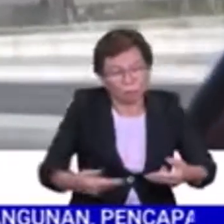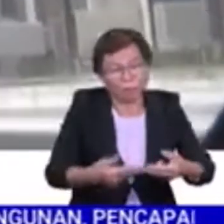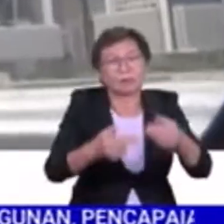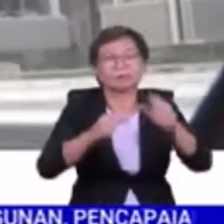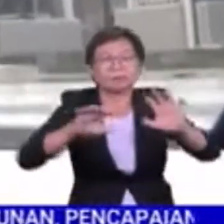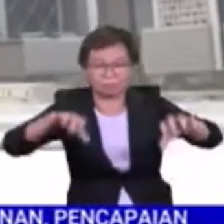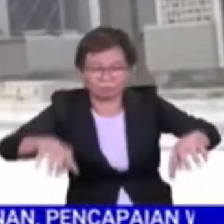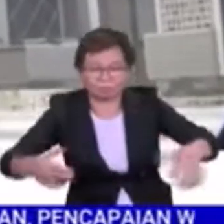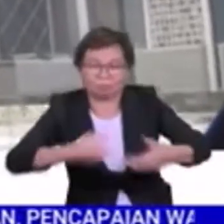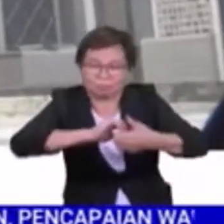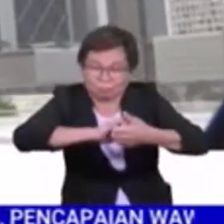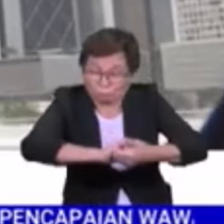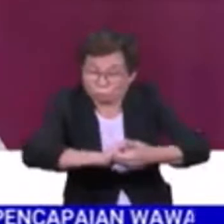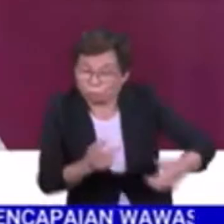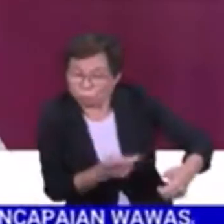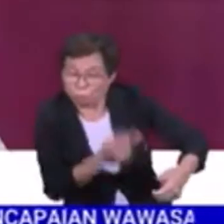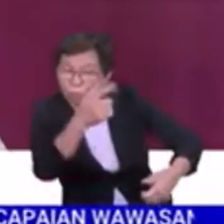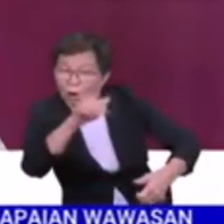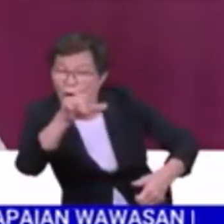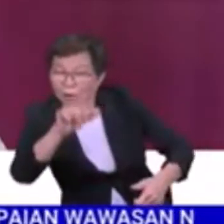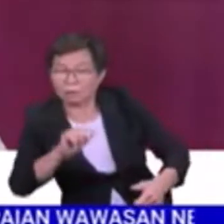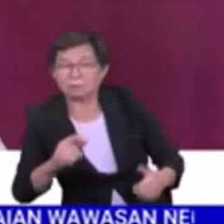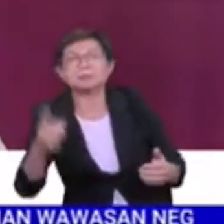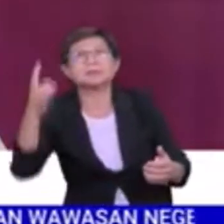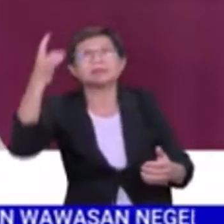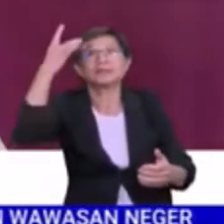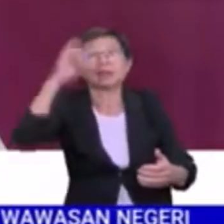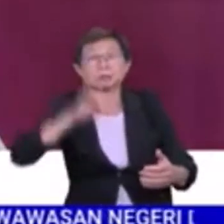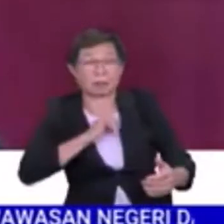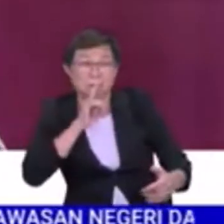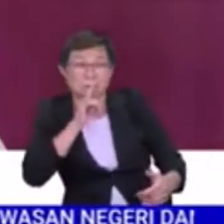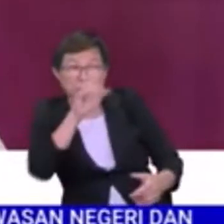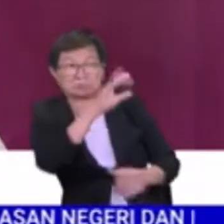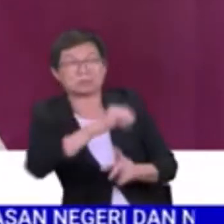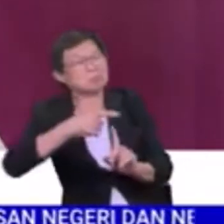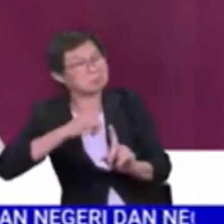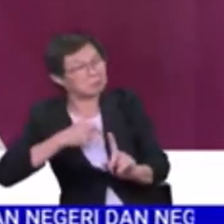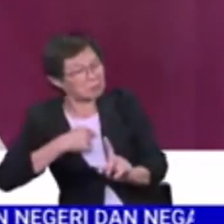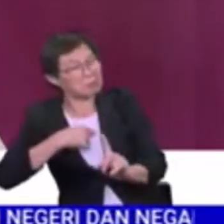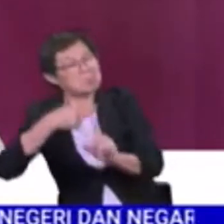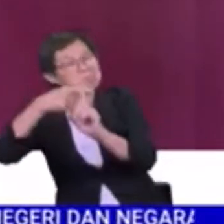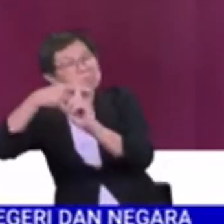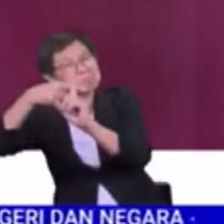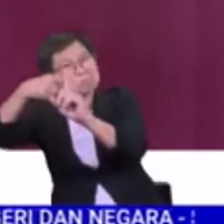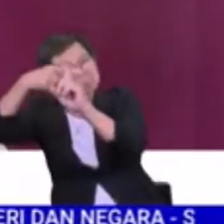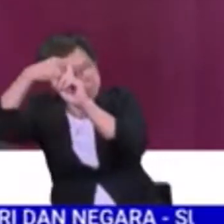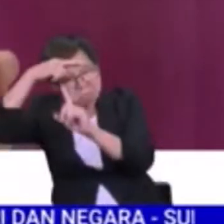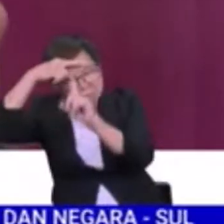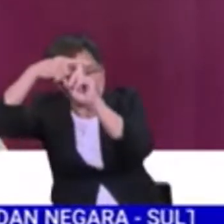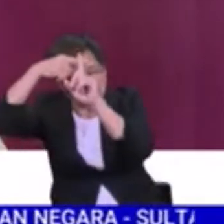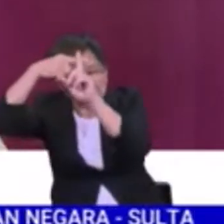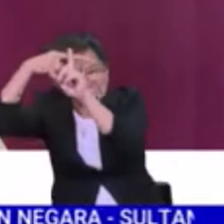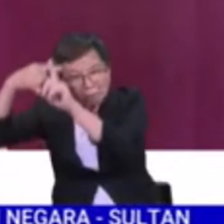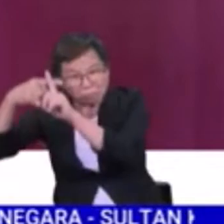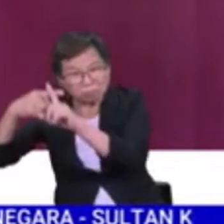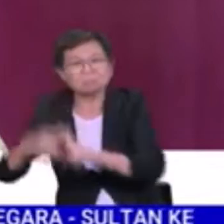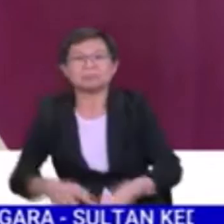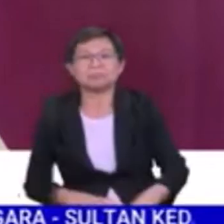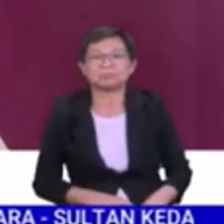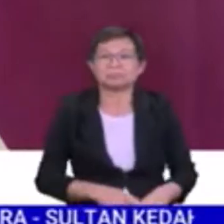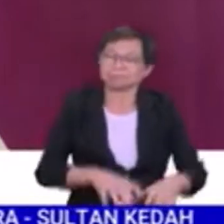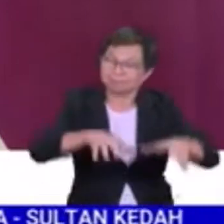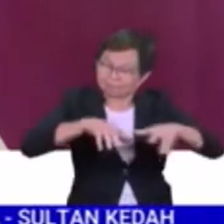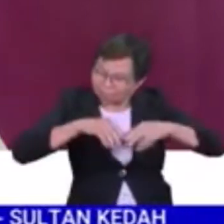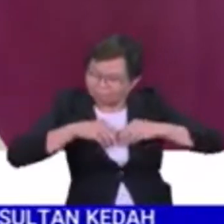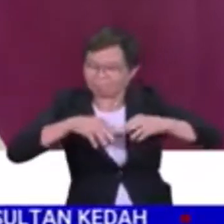hala. InsyaAllah saya pasti dan positif bahawa sambutan